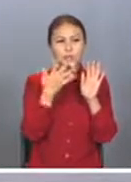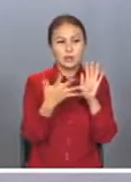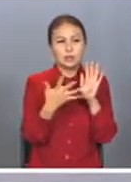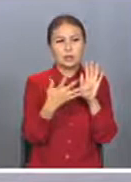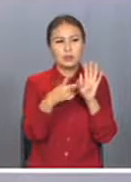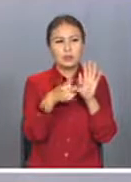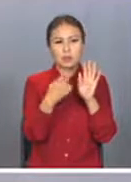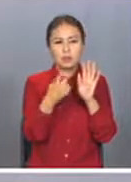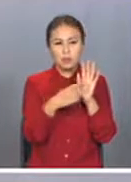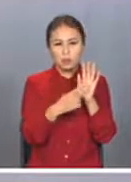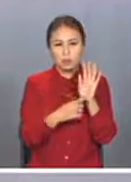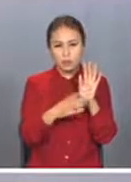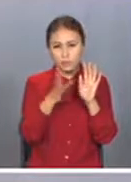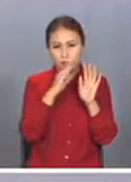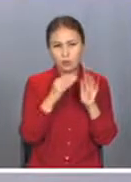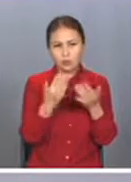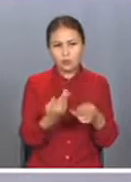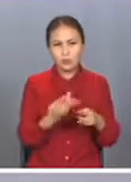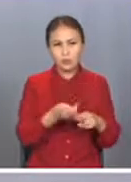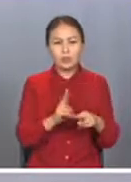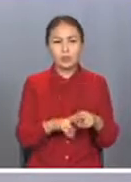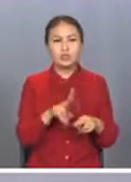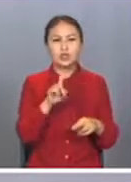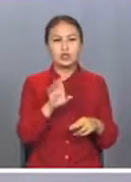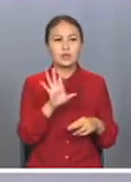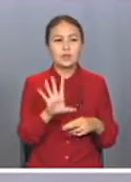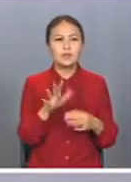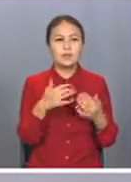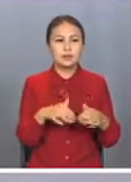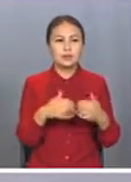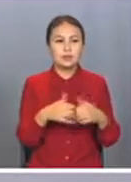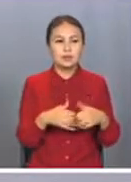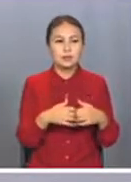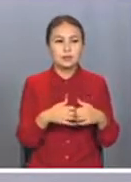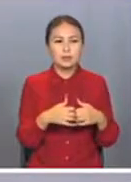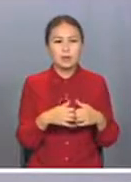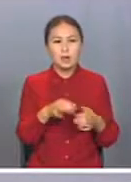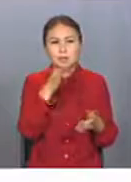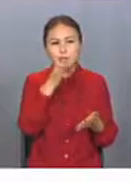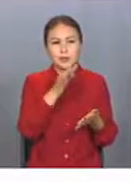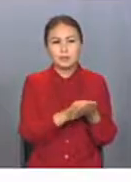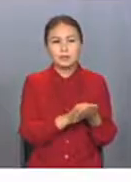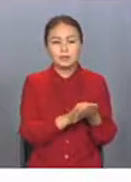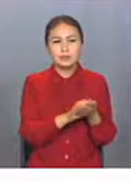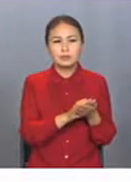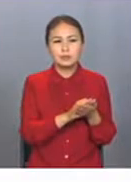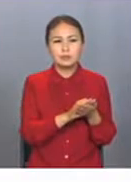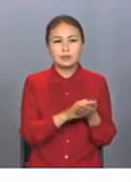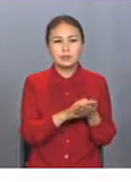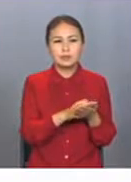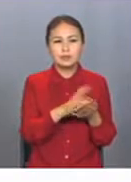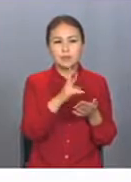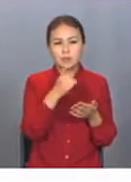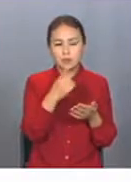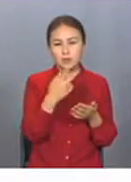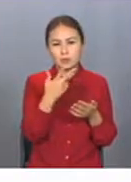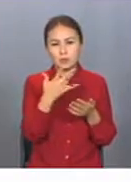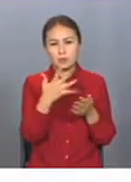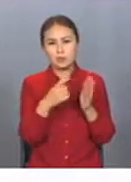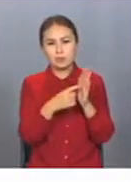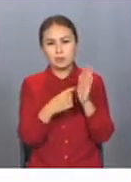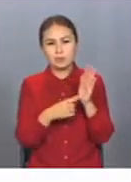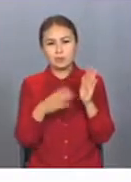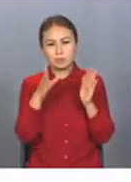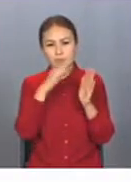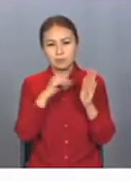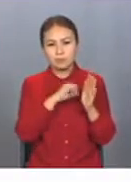бөлінеді. Ол деген сөз 105 саны жауабын жазатын болсақ 21-ге де 35-ке де